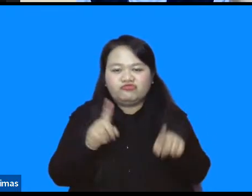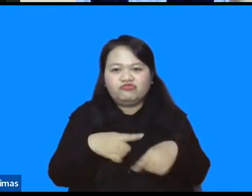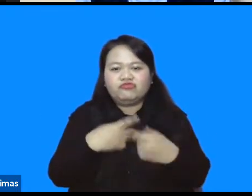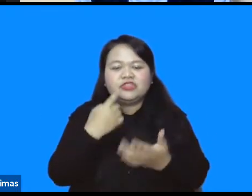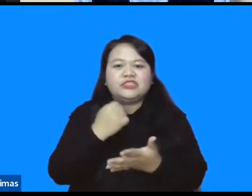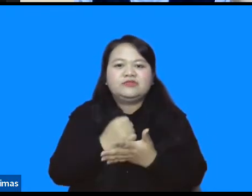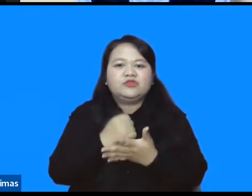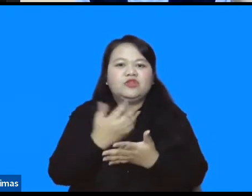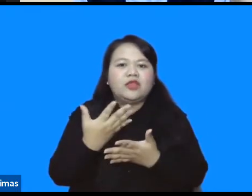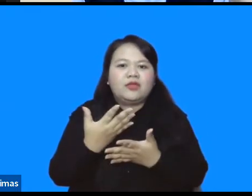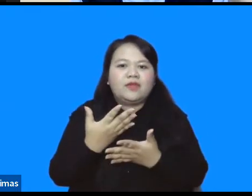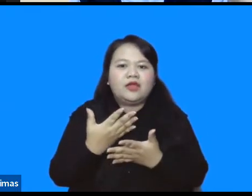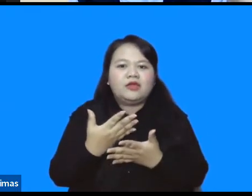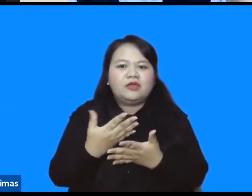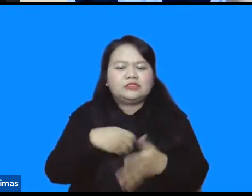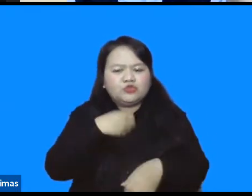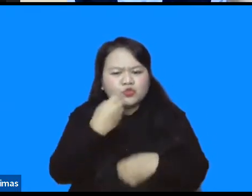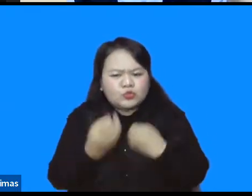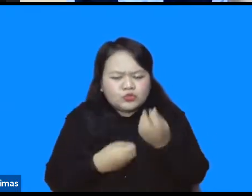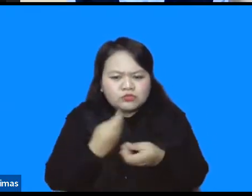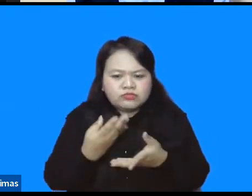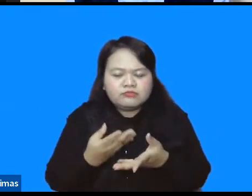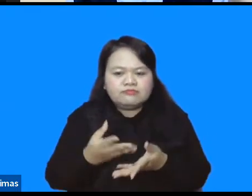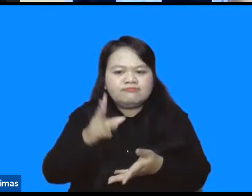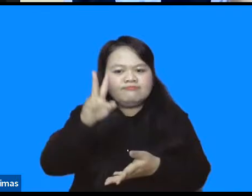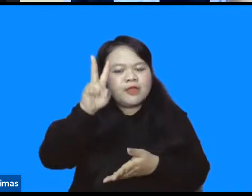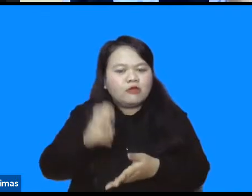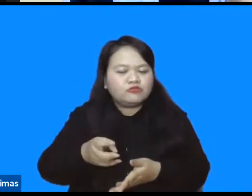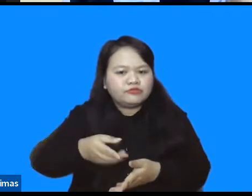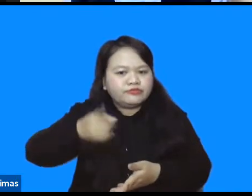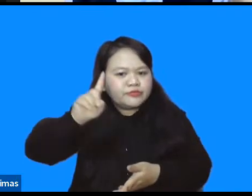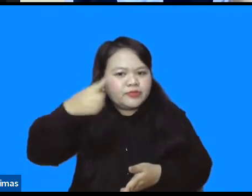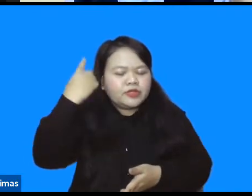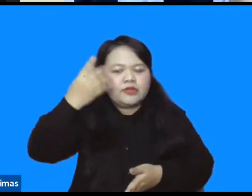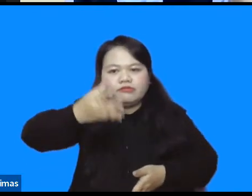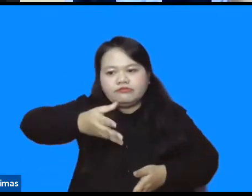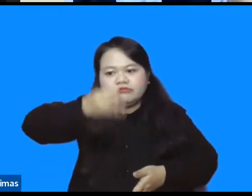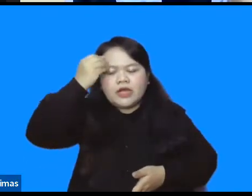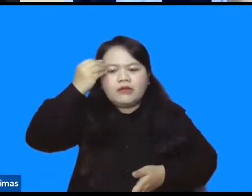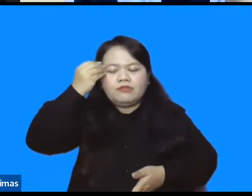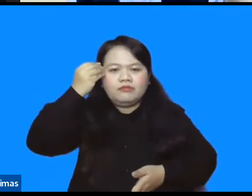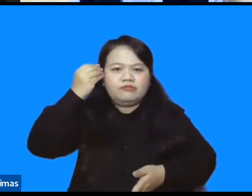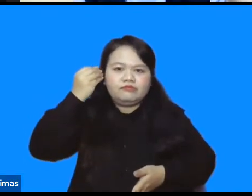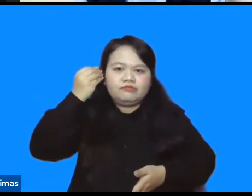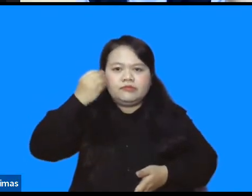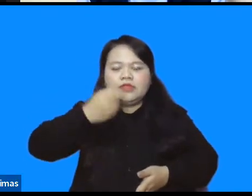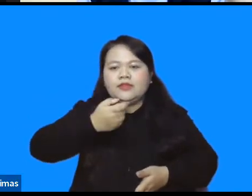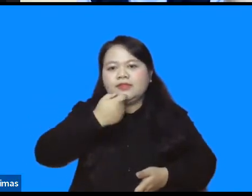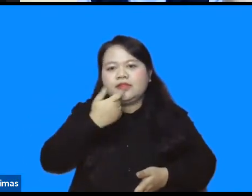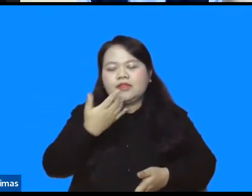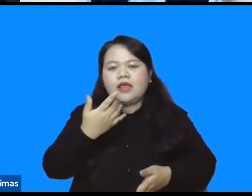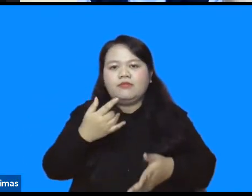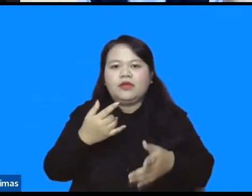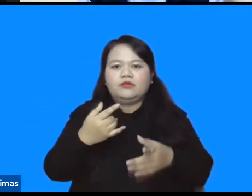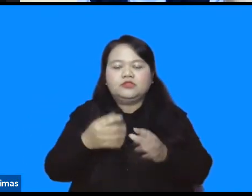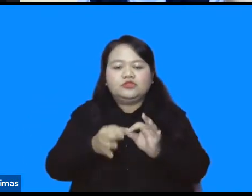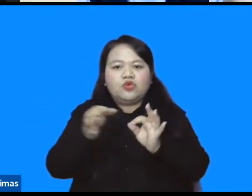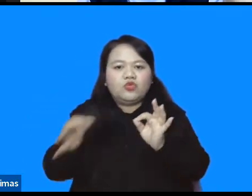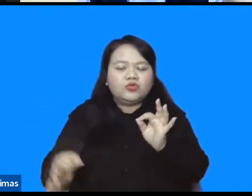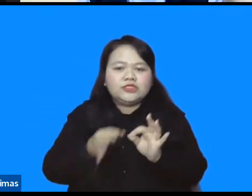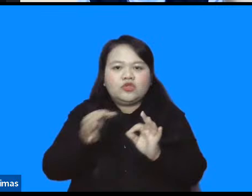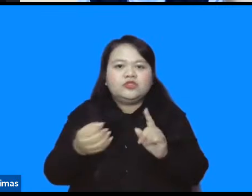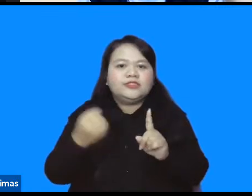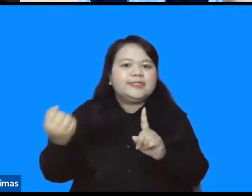sebetulnya adalah suara anak yang harus didengarkan oleh pemerintah gitu ya. Terkait terutama terkait dengan penanganan kekerasan kalau di lagu itu